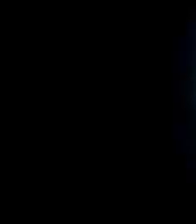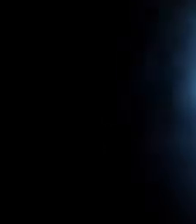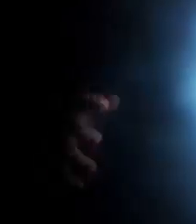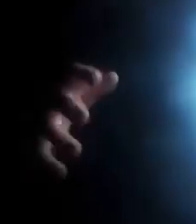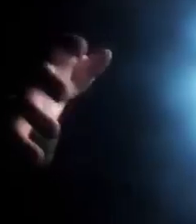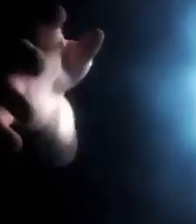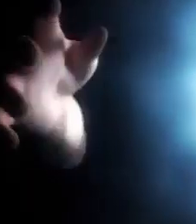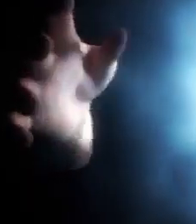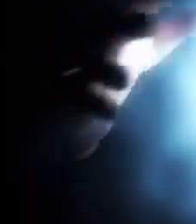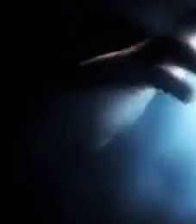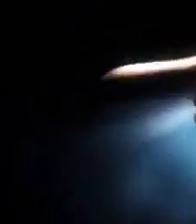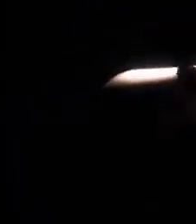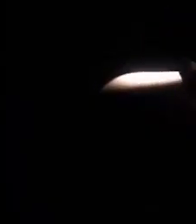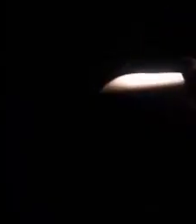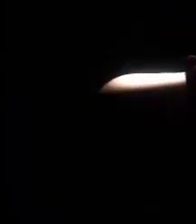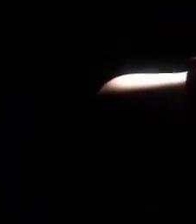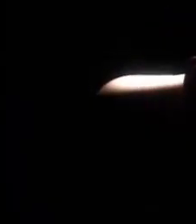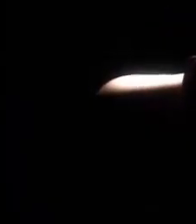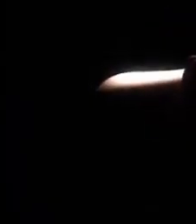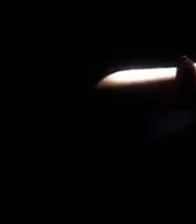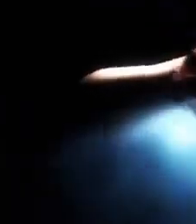ഔദ്യോഗിക വെബ്സൈറ്റിലൂടെ ശേഖരിച്ച